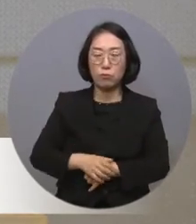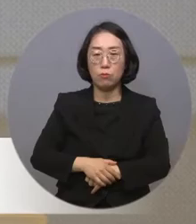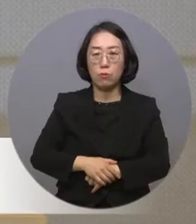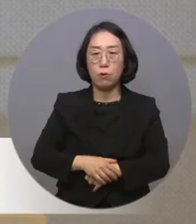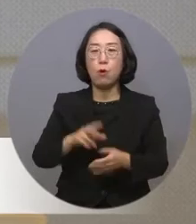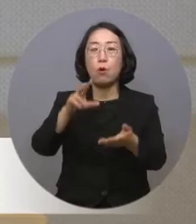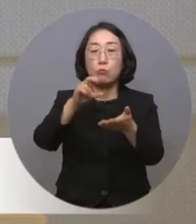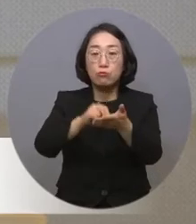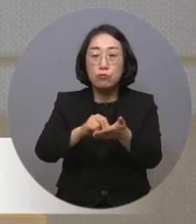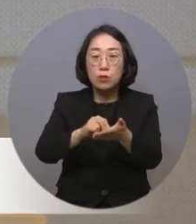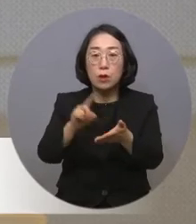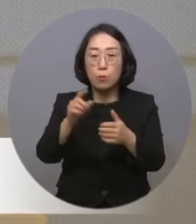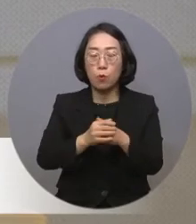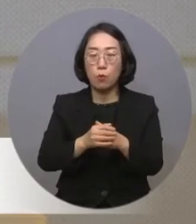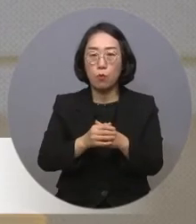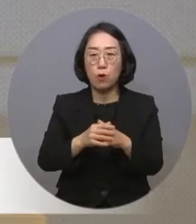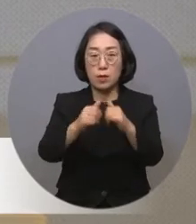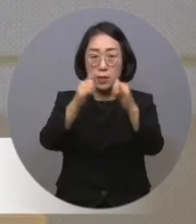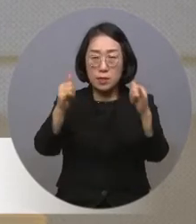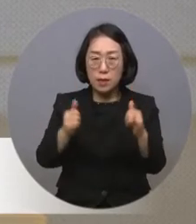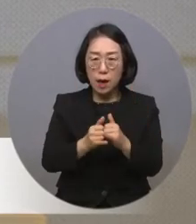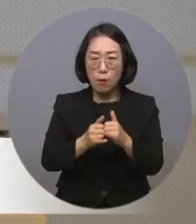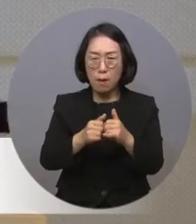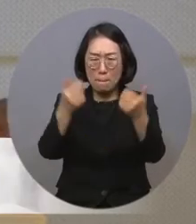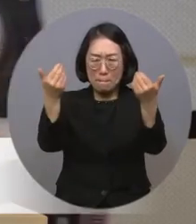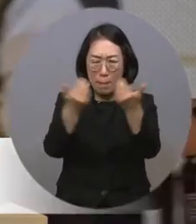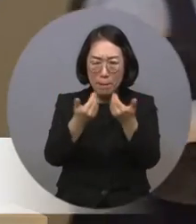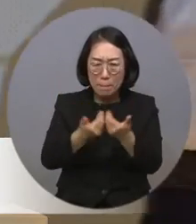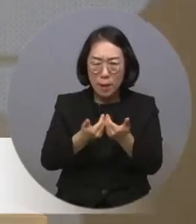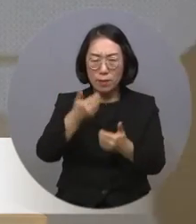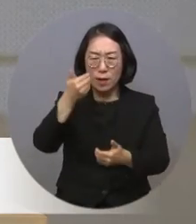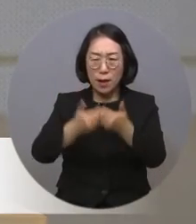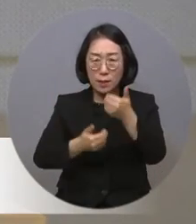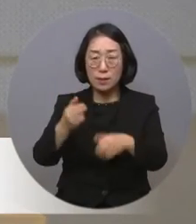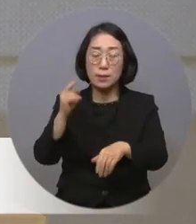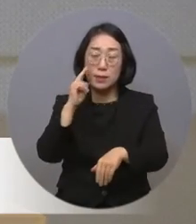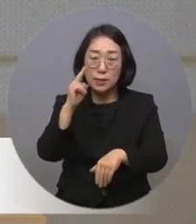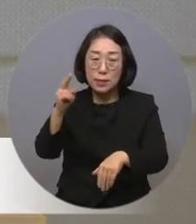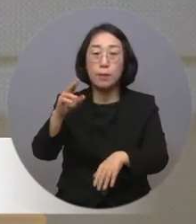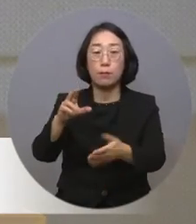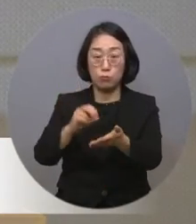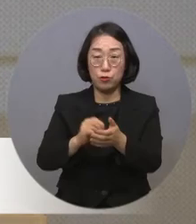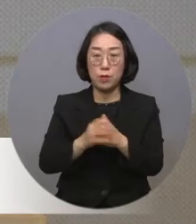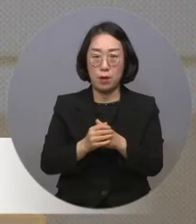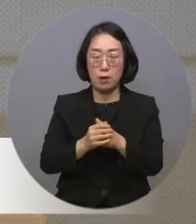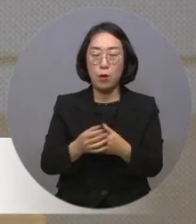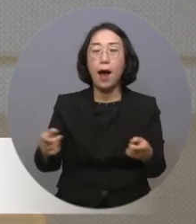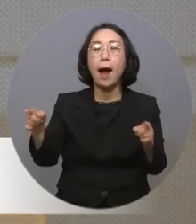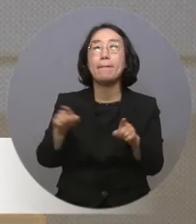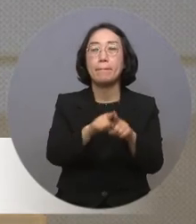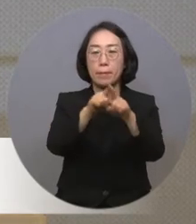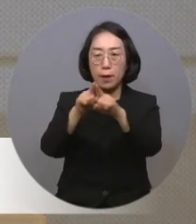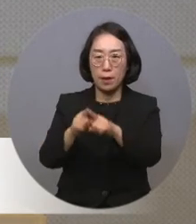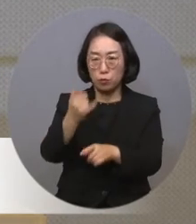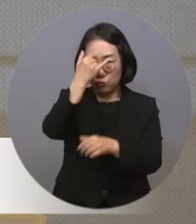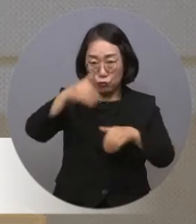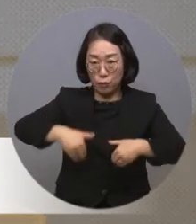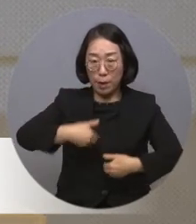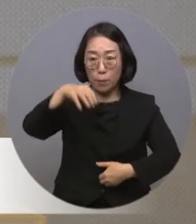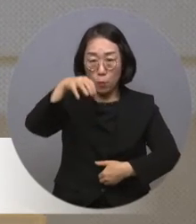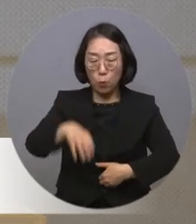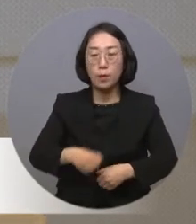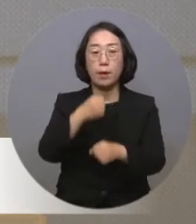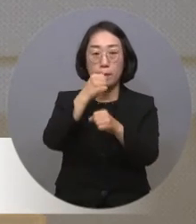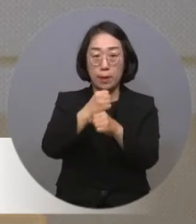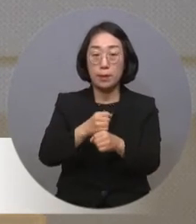과제인 우리 극심화 사이 양파를 대서 더불어 잘 사는 충남을 만들자. 고령화 시대를 맞아서